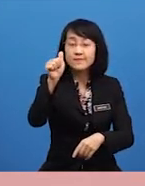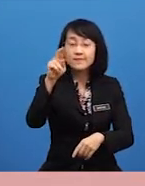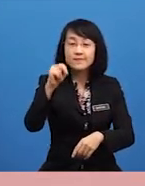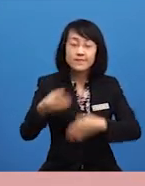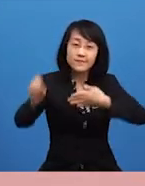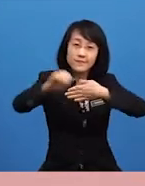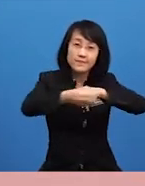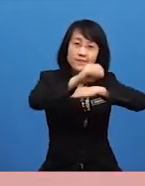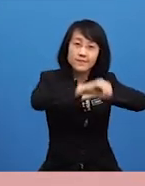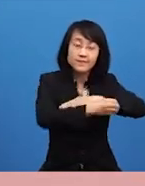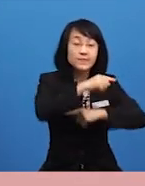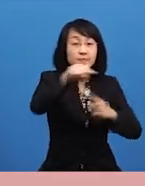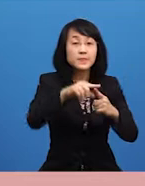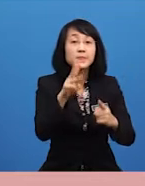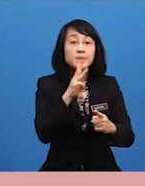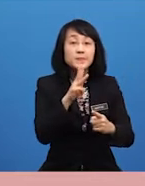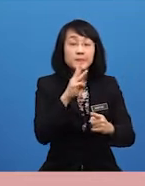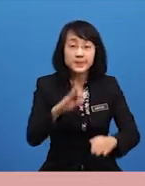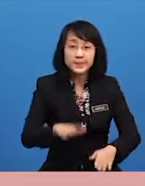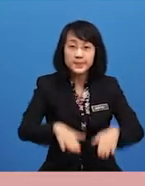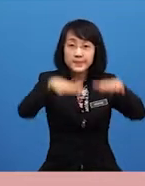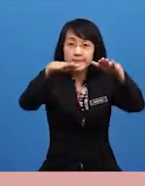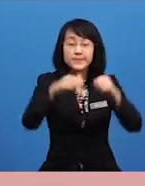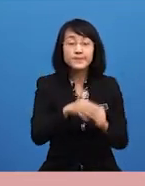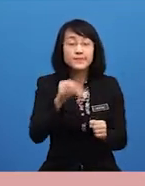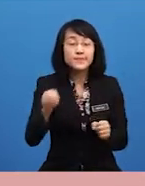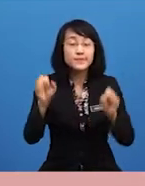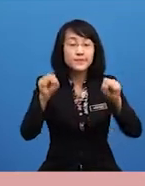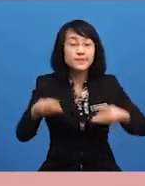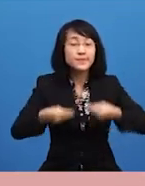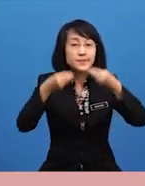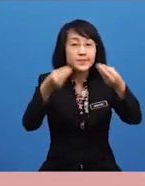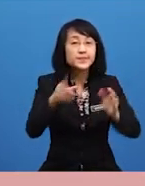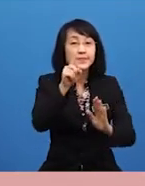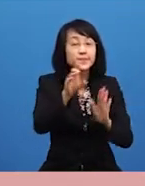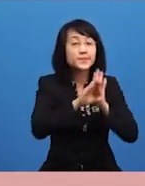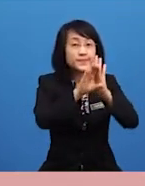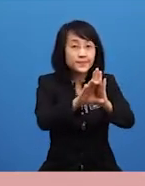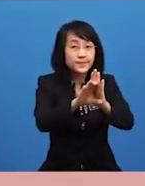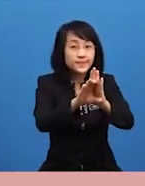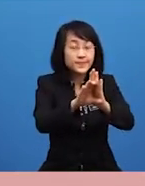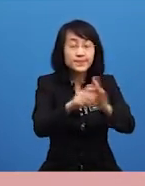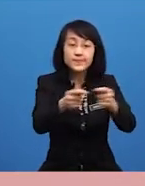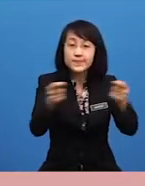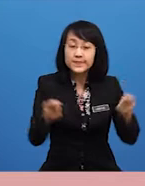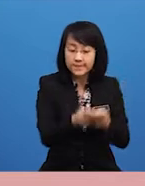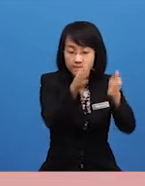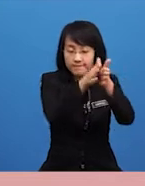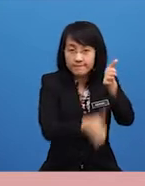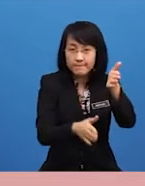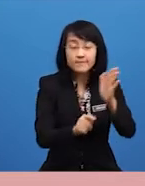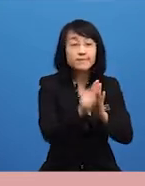semasa air pasang. Murid-murid, bolehkah kamu nyatakan satu contoh lokasi tebing tinggi?